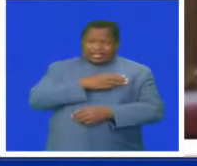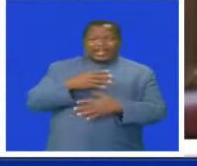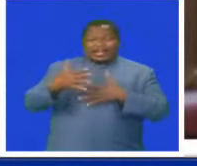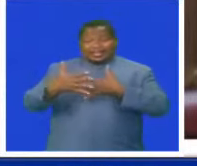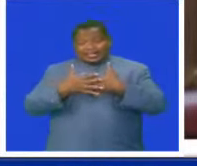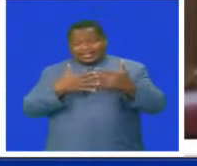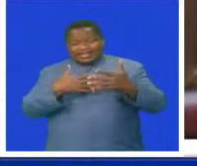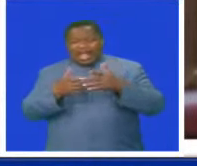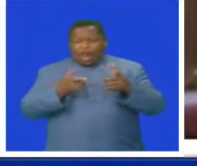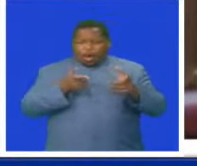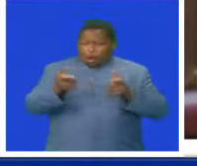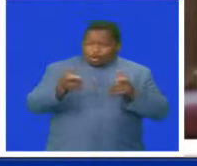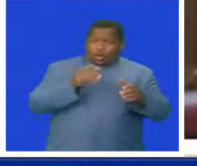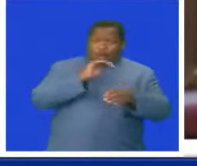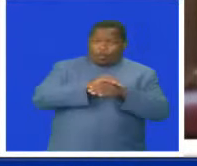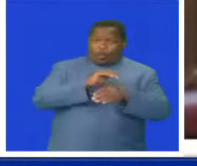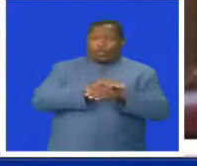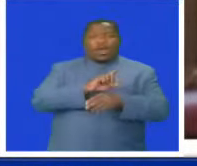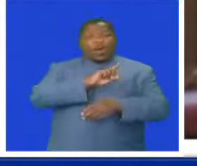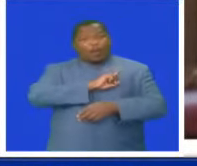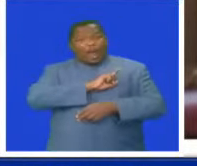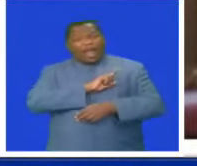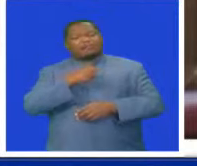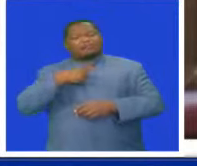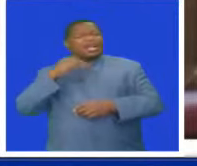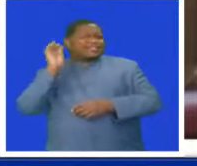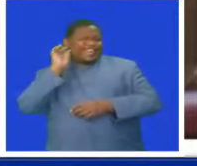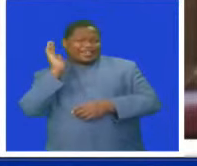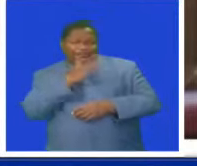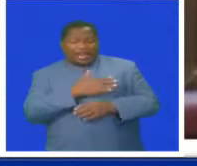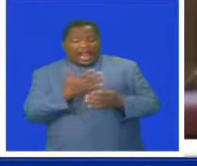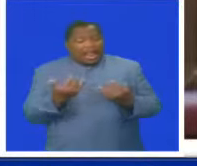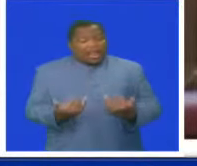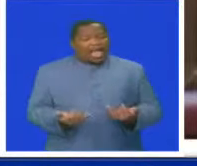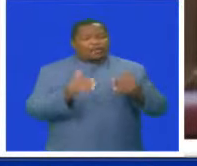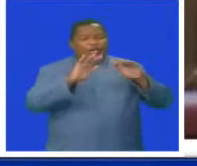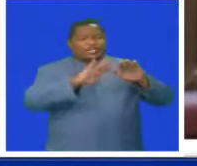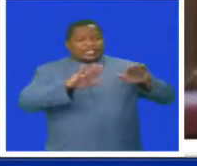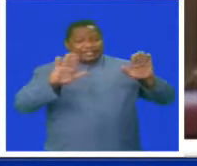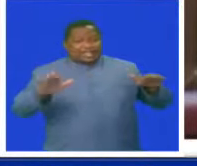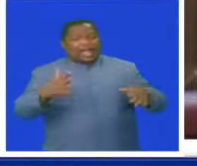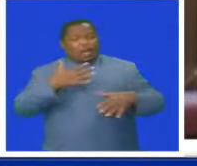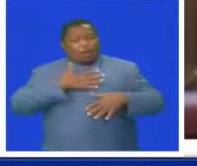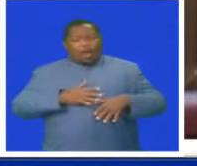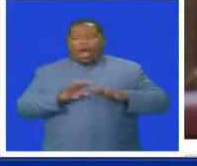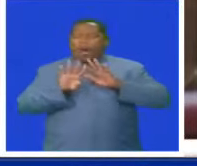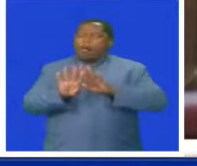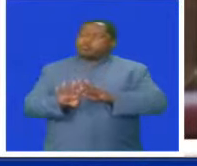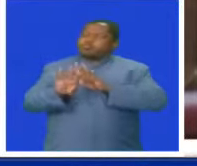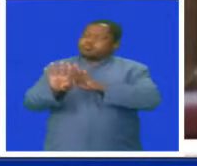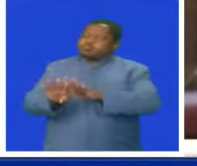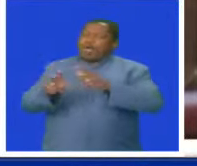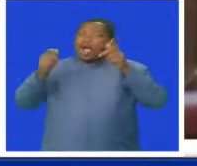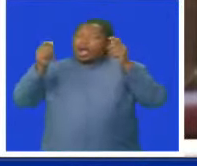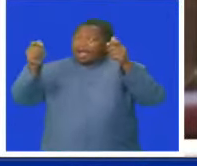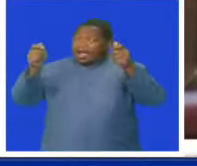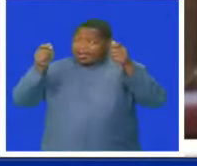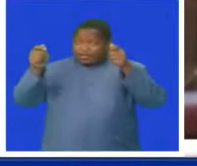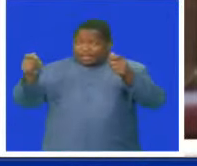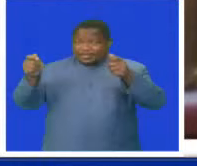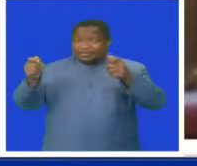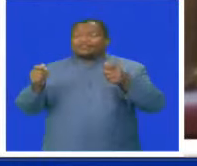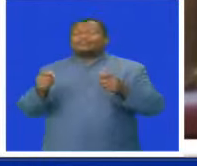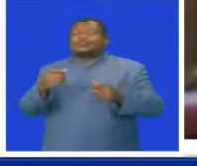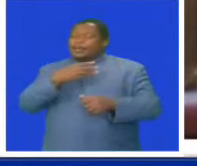sebahlongotabuta eministry batobuta ukuthi kwenze njani sithi silitiko laka labor we are available ukuthi singeta kubo